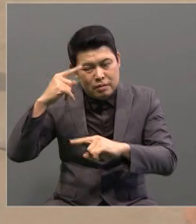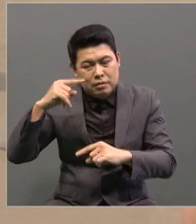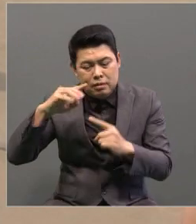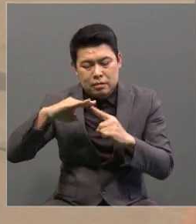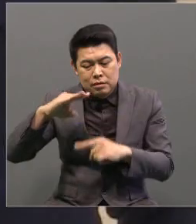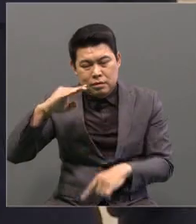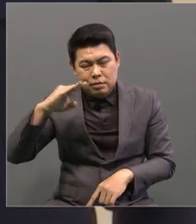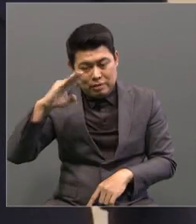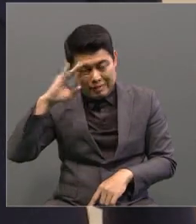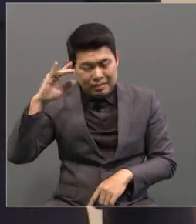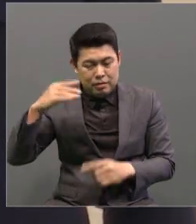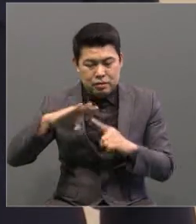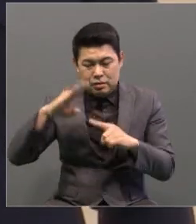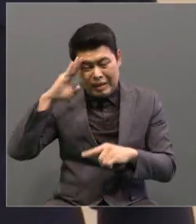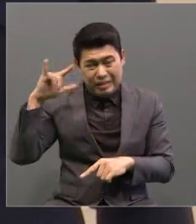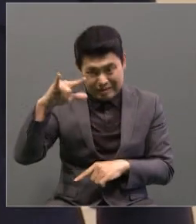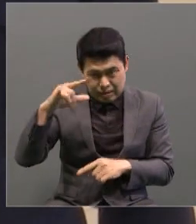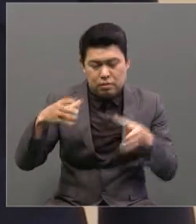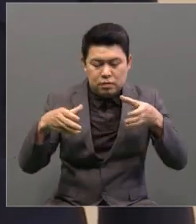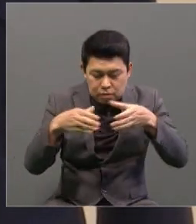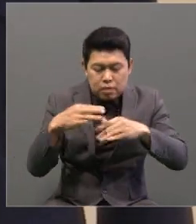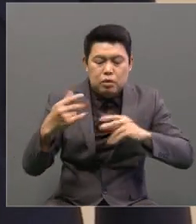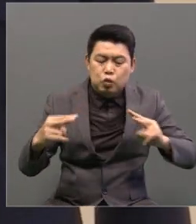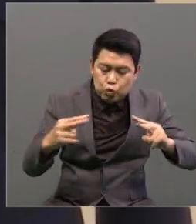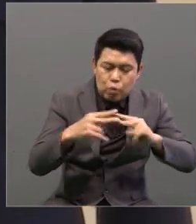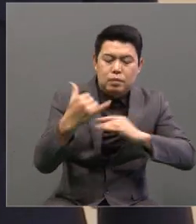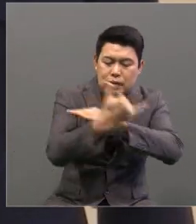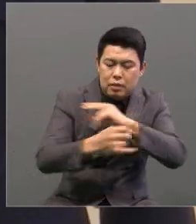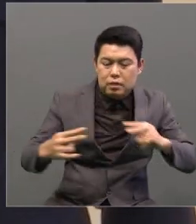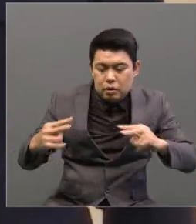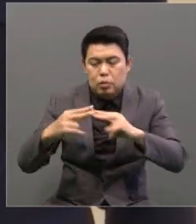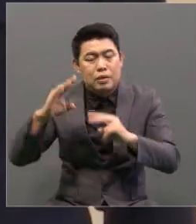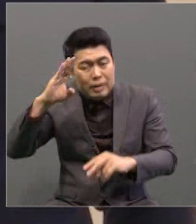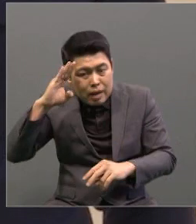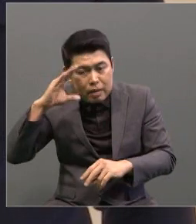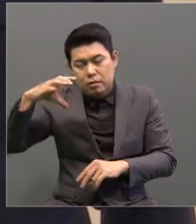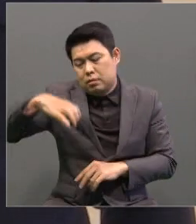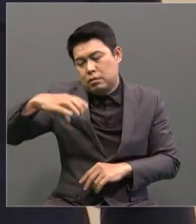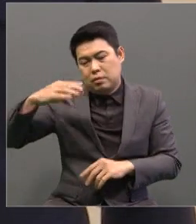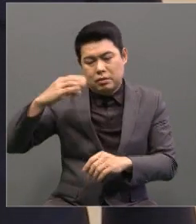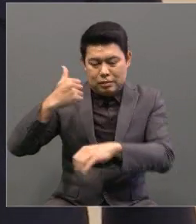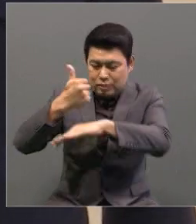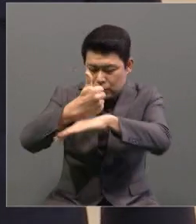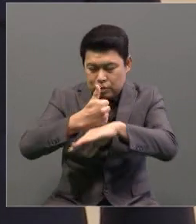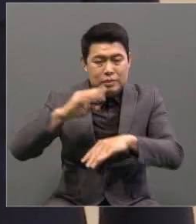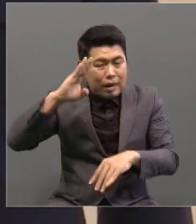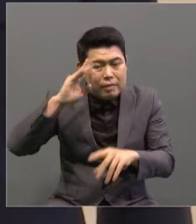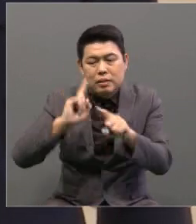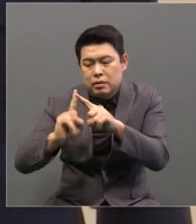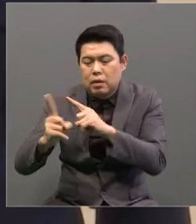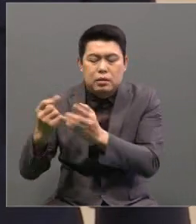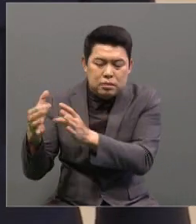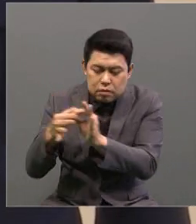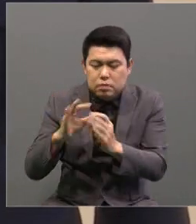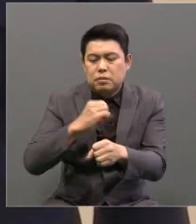ำนักงานสภาความมั่นคงแห่งชาติกระทรวงการต่างประเทศกระทรวงกลาโหมกองบัญชาการกองทัพไทยเหล่าทัพตลอดจนหน่วยงานที่เกี่ยว